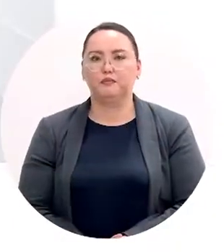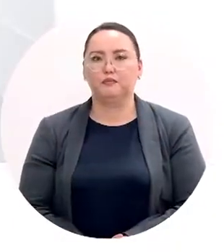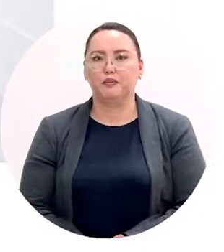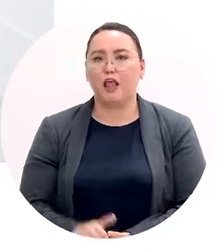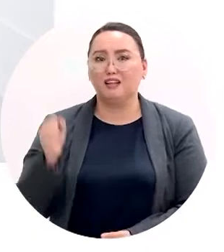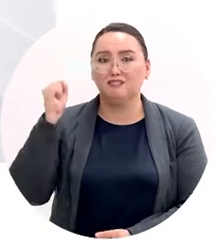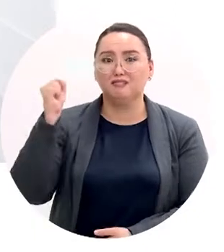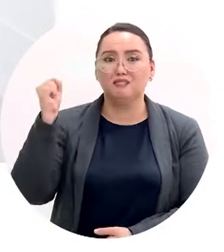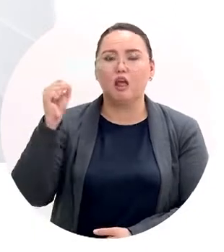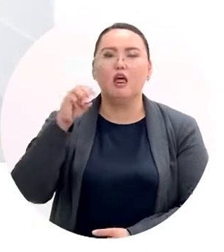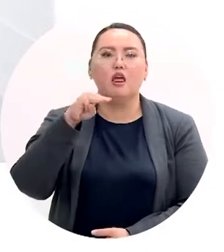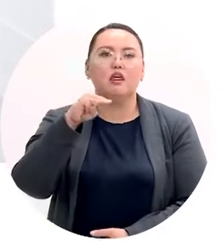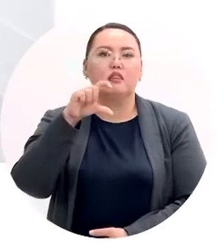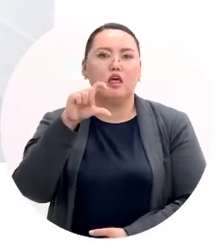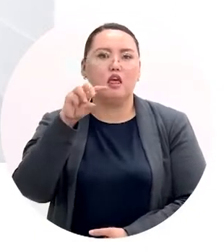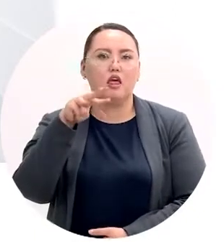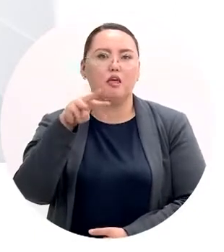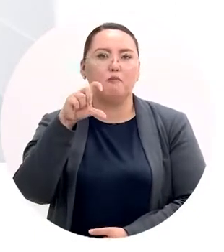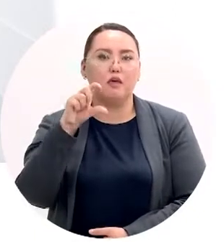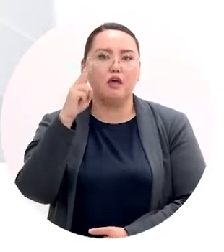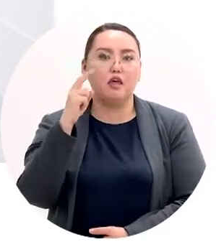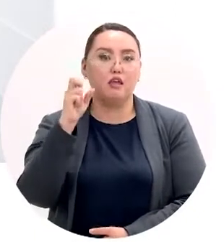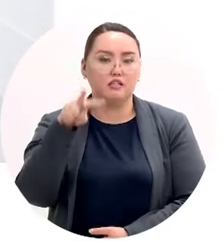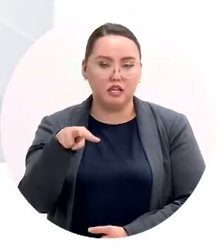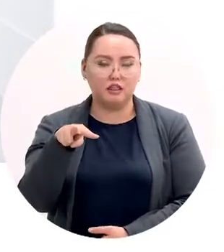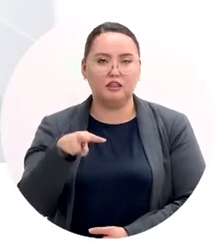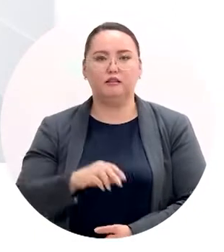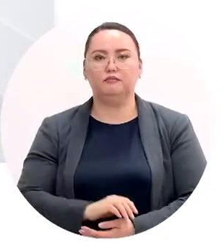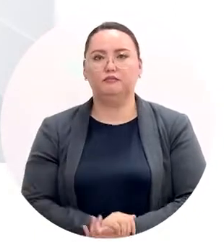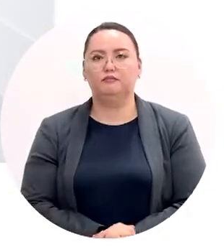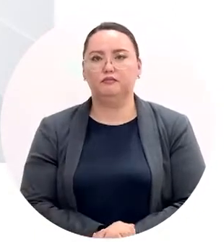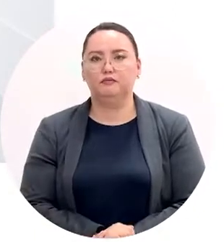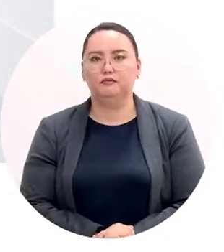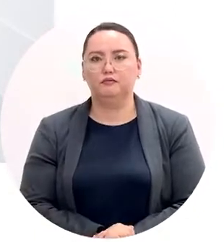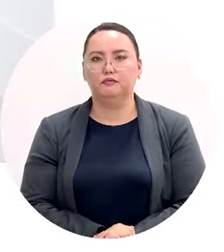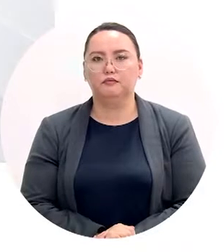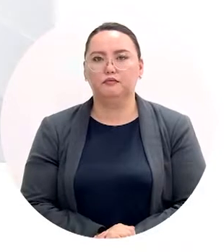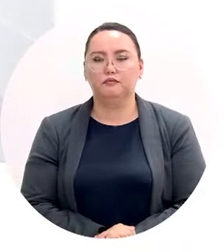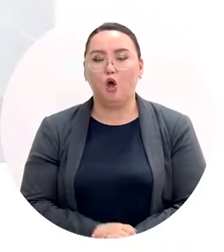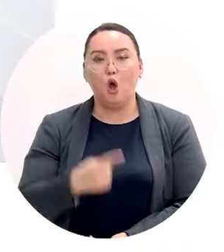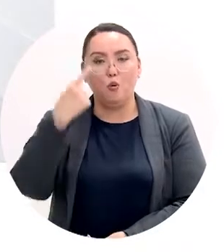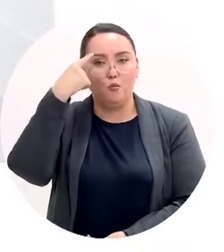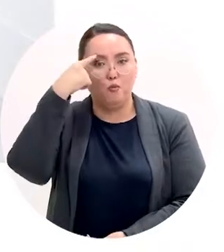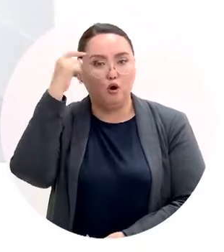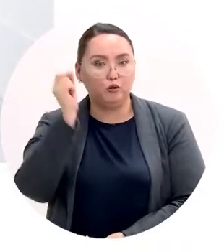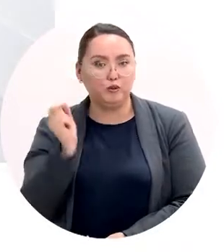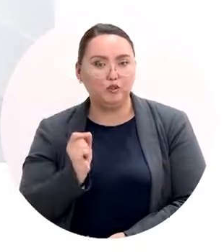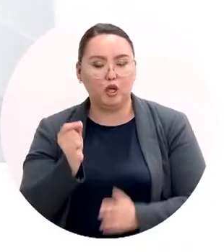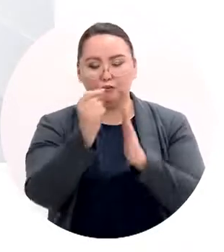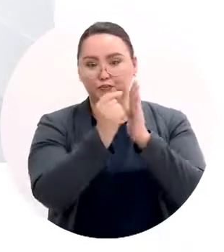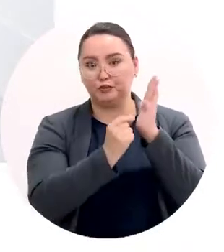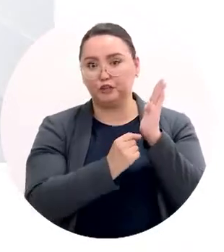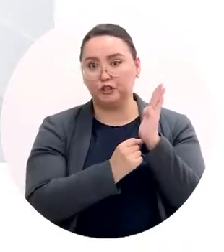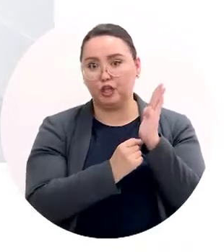бичсэн байна. Эмийн дараа ээтэ бичсэн байна. А ихэвчлэн бид нар кирилл бичээс Монгол бичигт буулгахдаа тэмцэл гэдэг үгийг